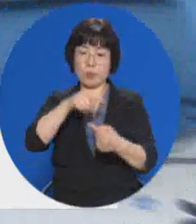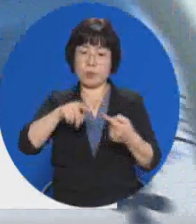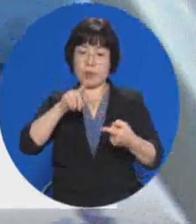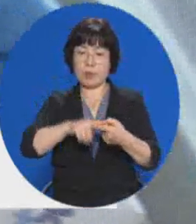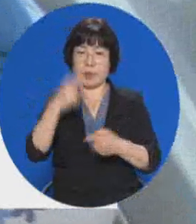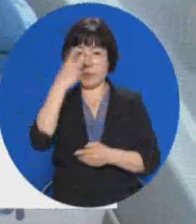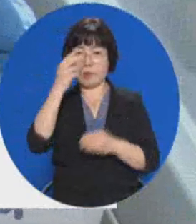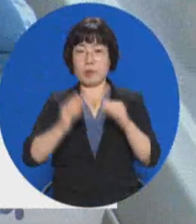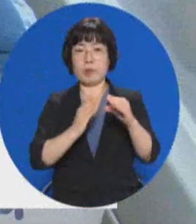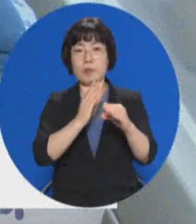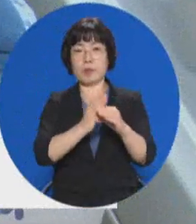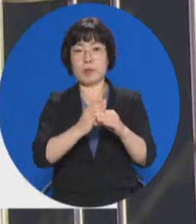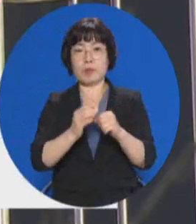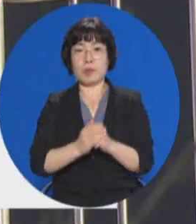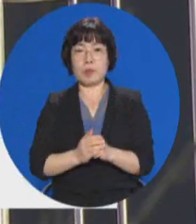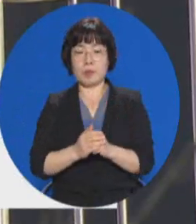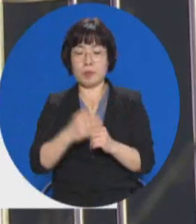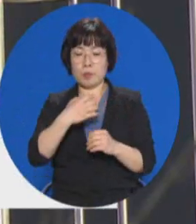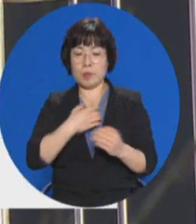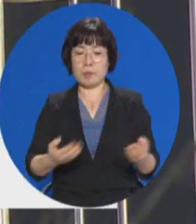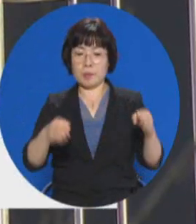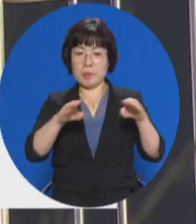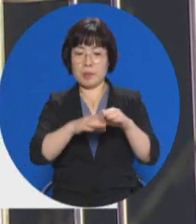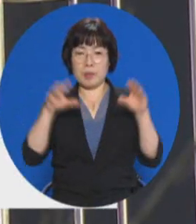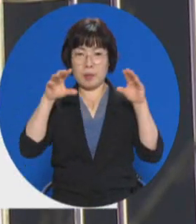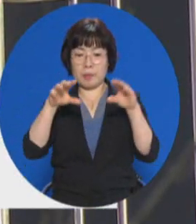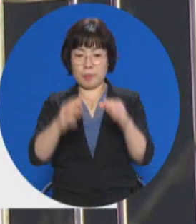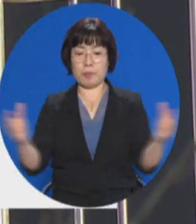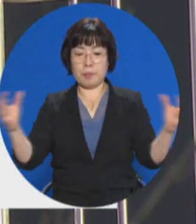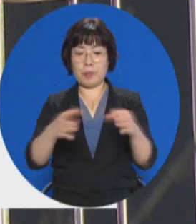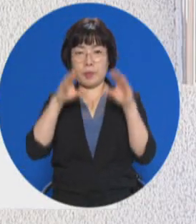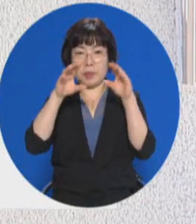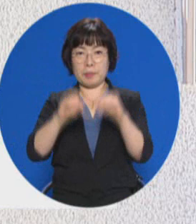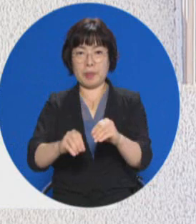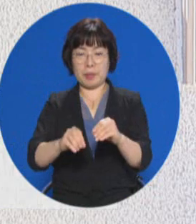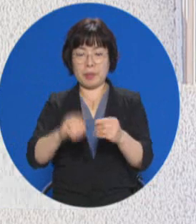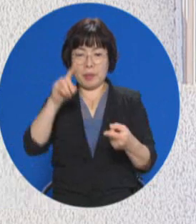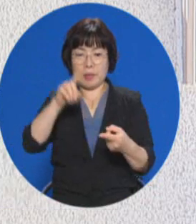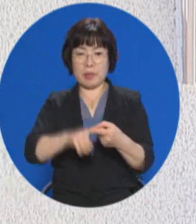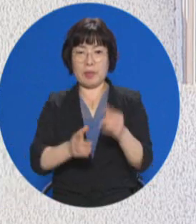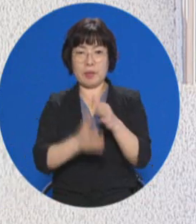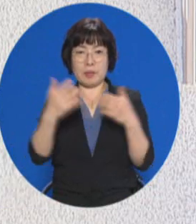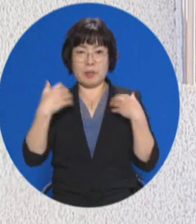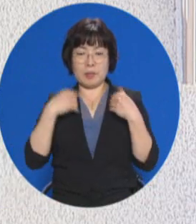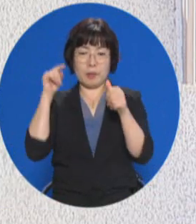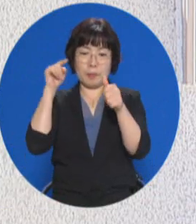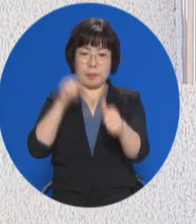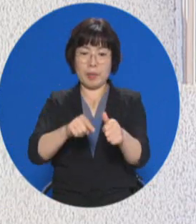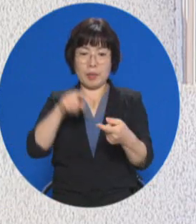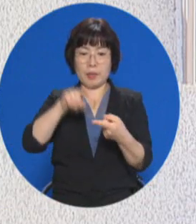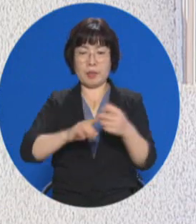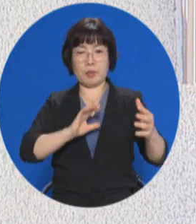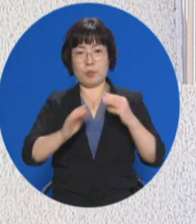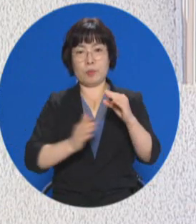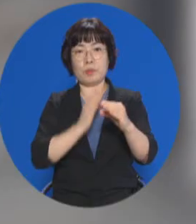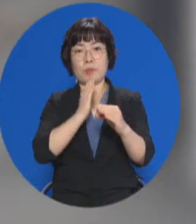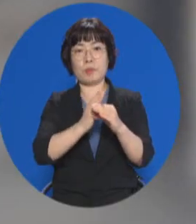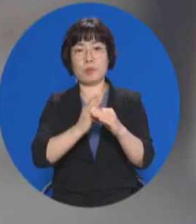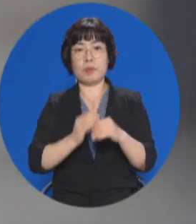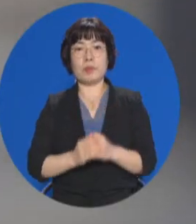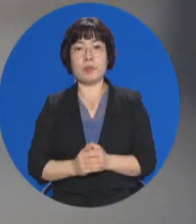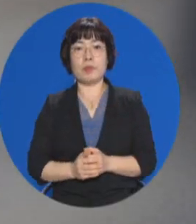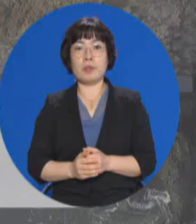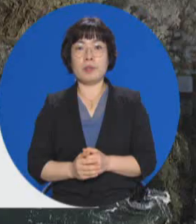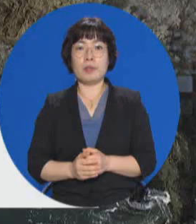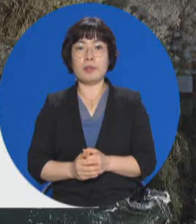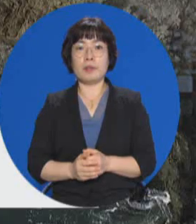있습니다. 또 위험시설에 대한 집합 제한 조치도 행정명령으로 의무화하는 방안도 논의 중입니다.